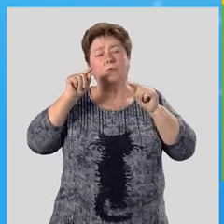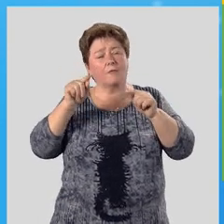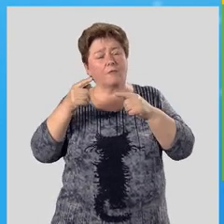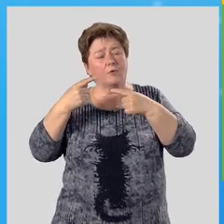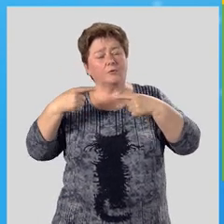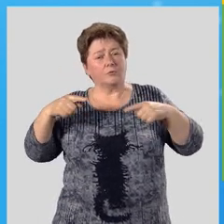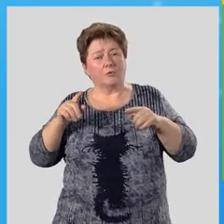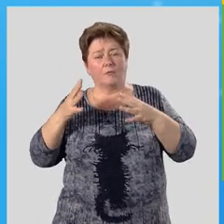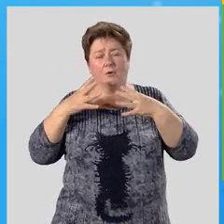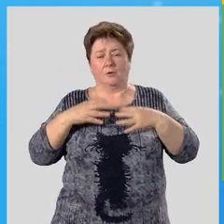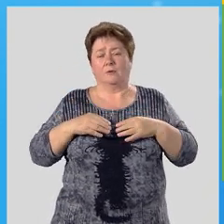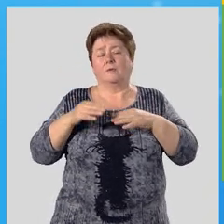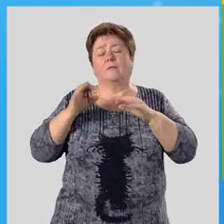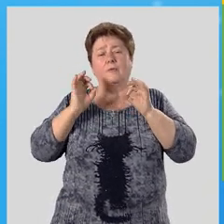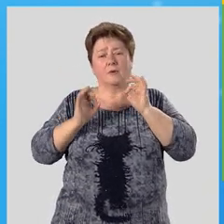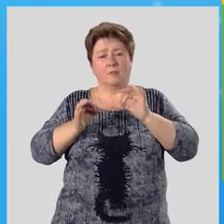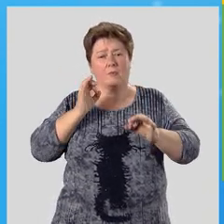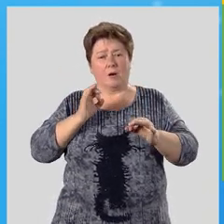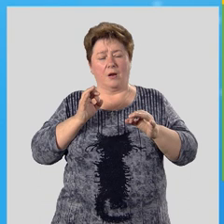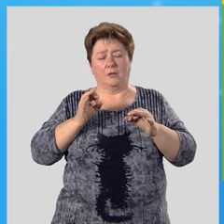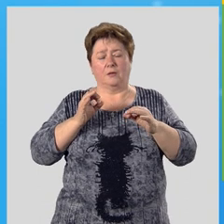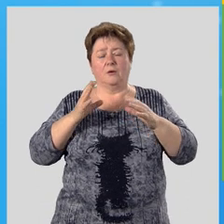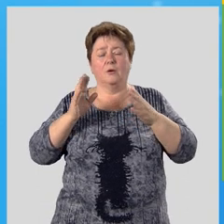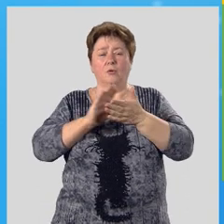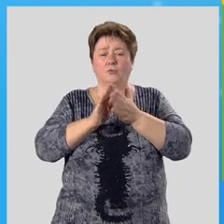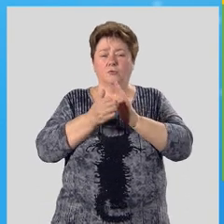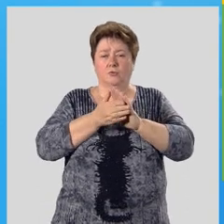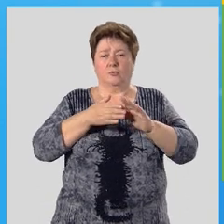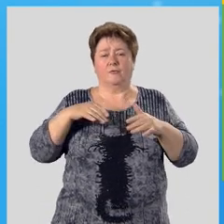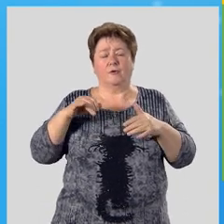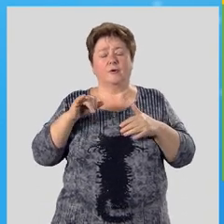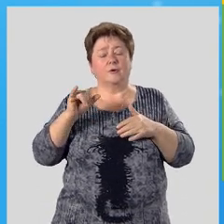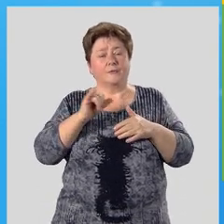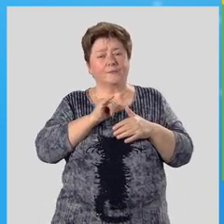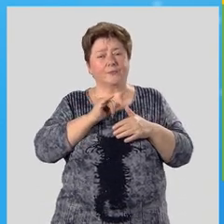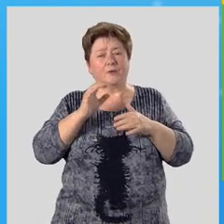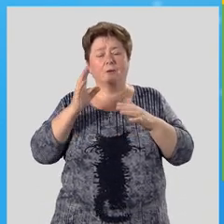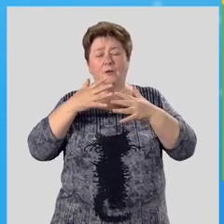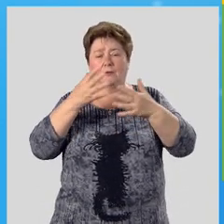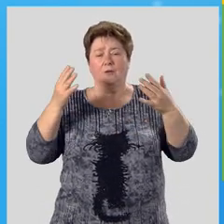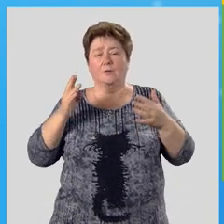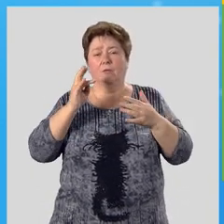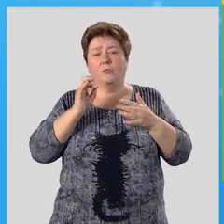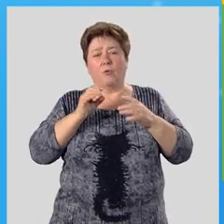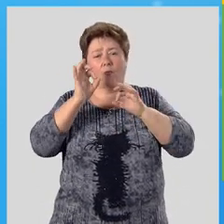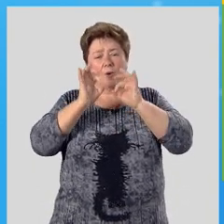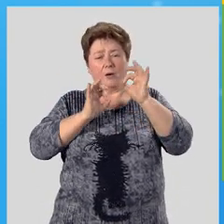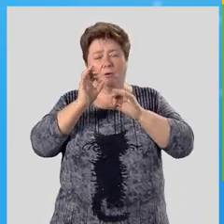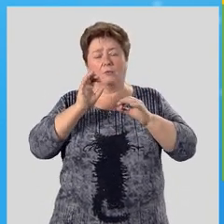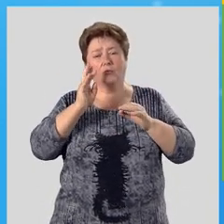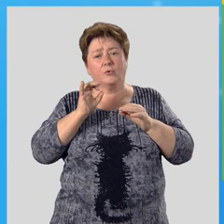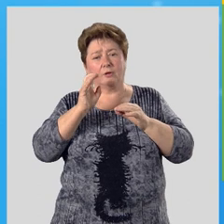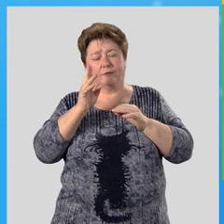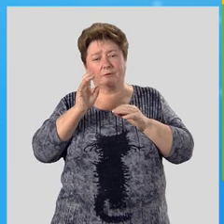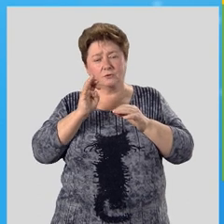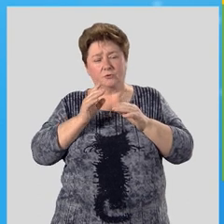иного организма в стабильных условиях среды. Однако молекулам нуклеиновых кислот